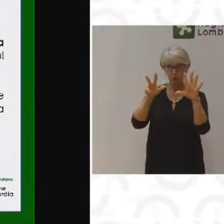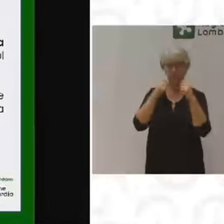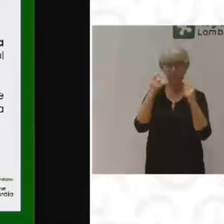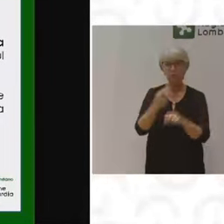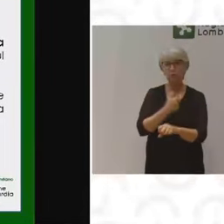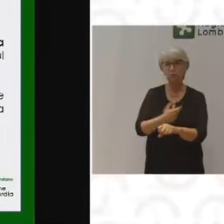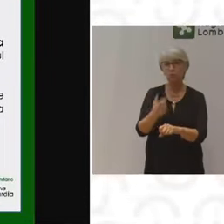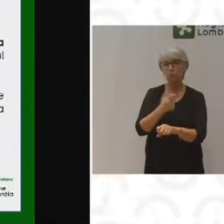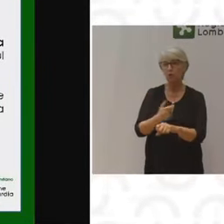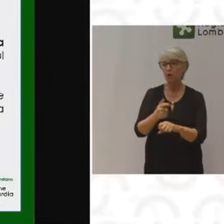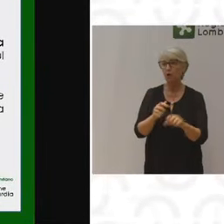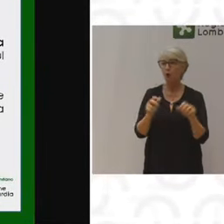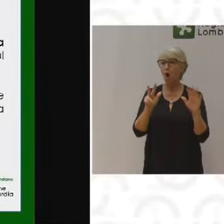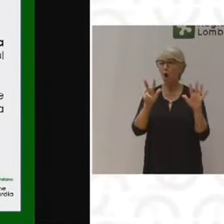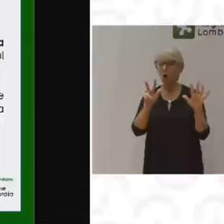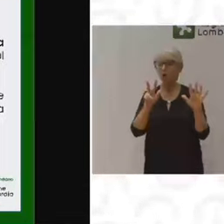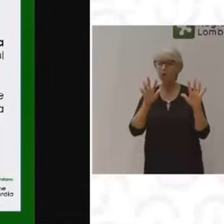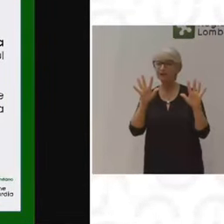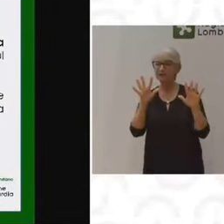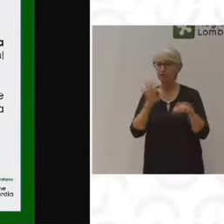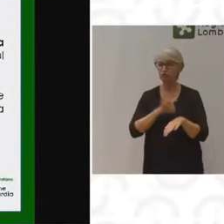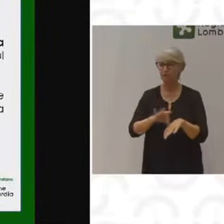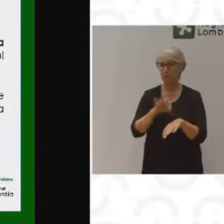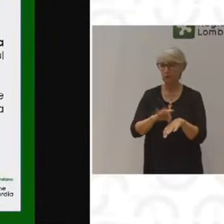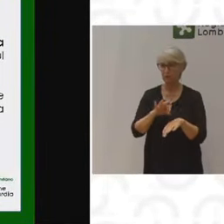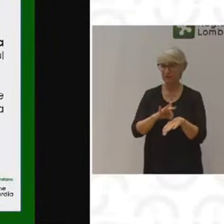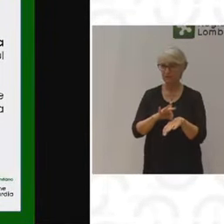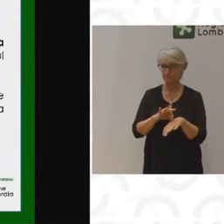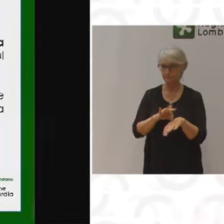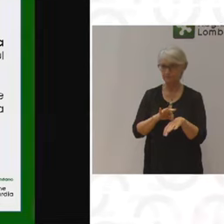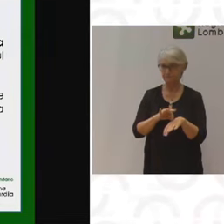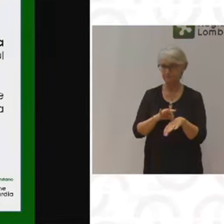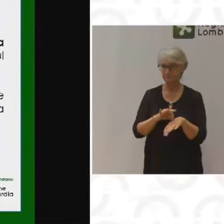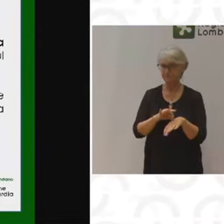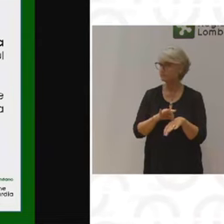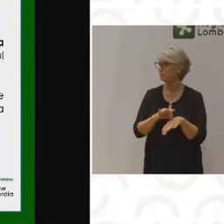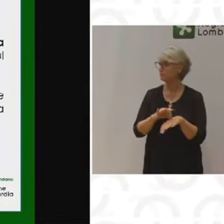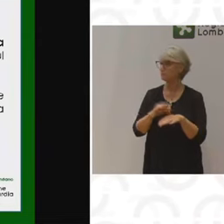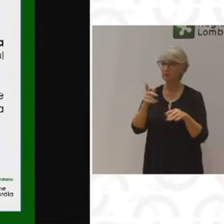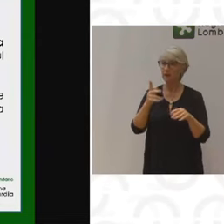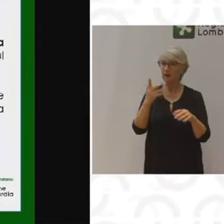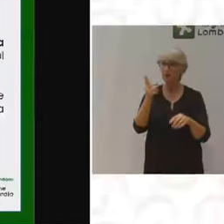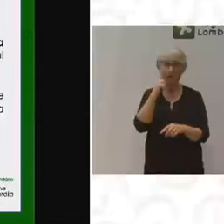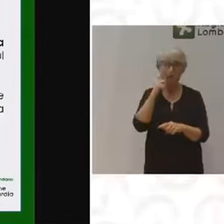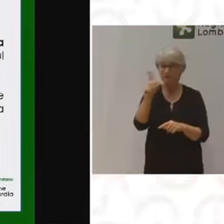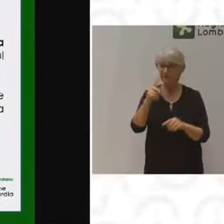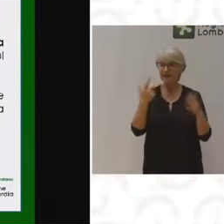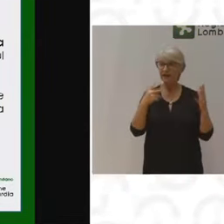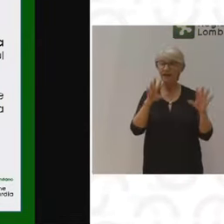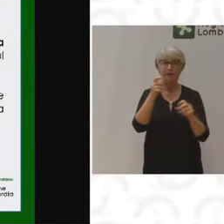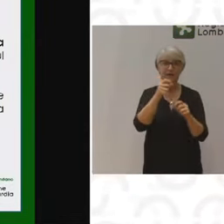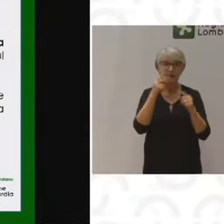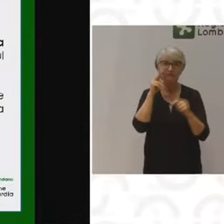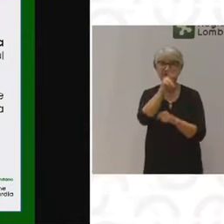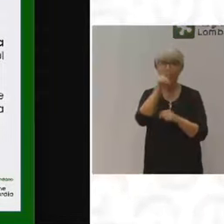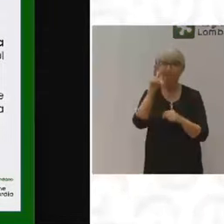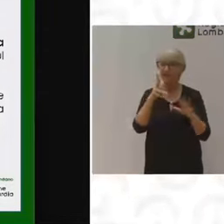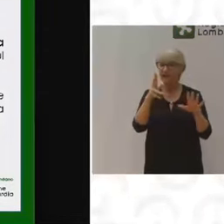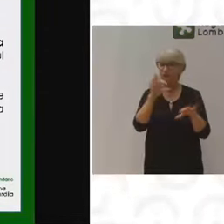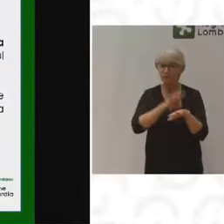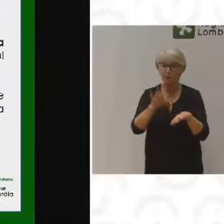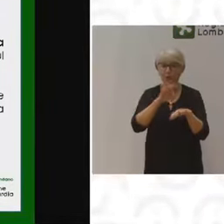durano 8-10 minuti. E pensare di farvi vedere 10 minuti per 8 sarebbe stato un po' lunghetto. Ma a